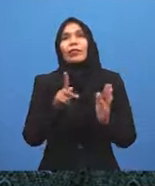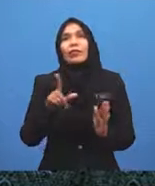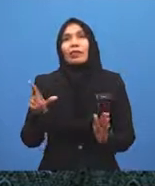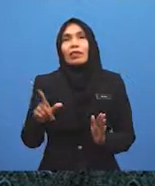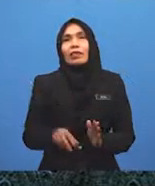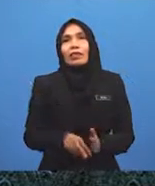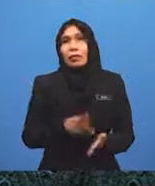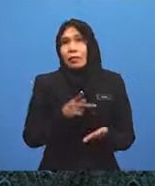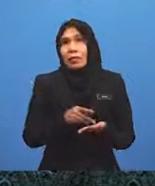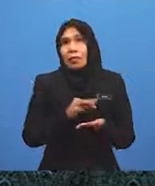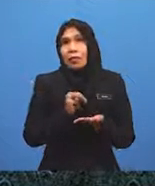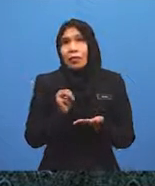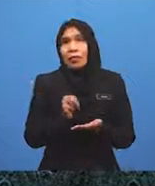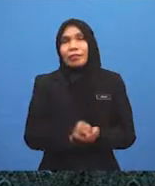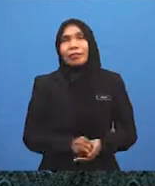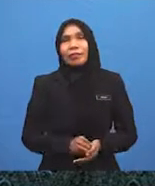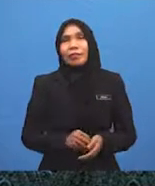tunjukkanlah pekerti mulia.